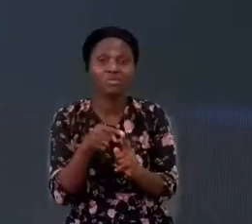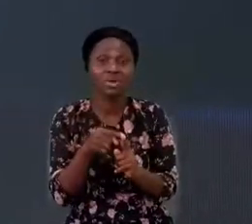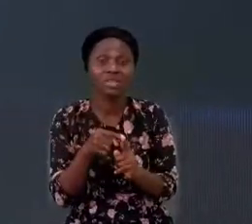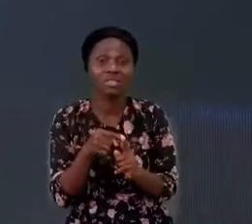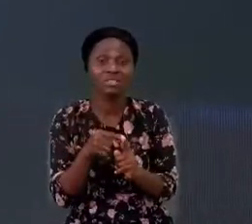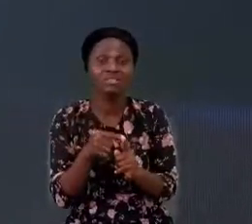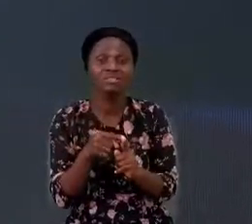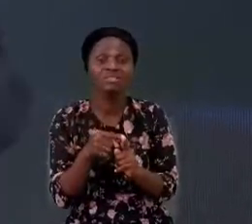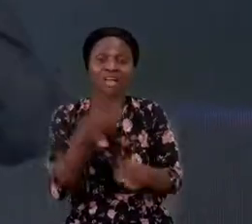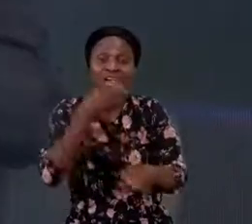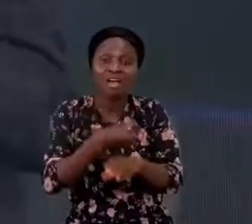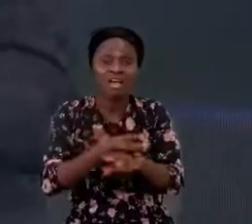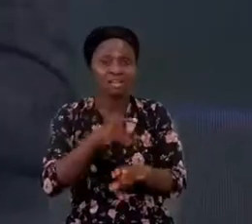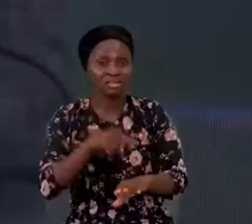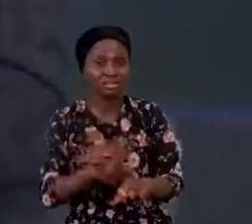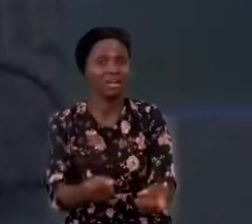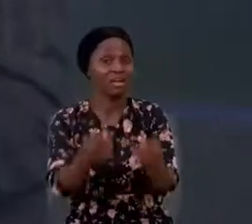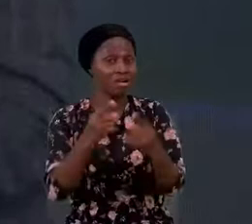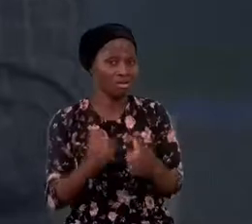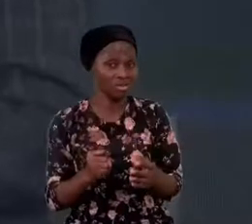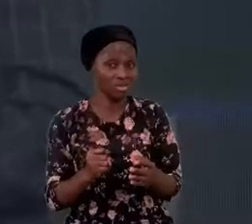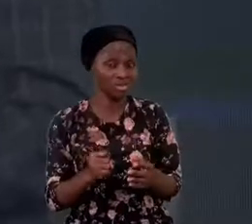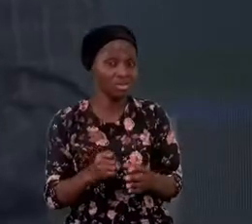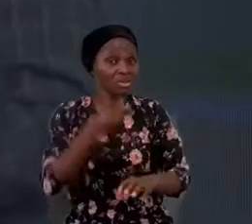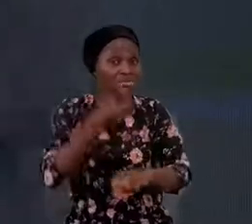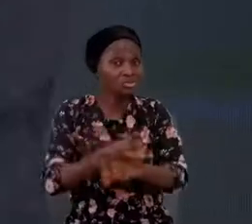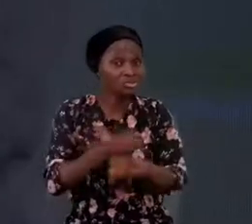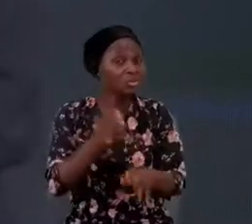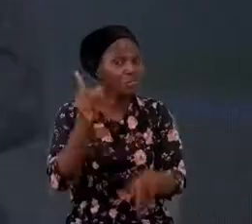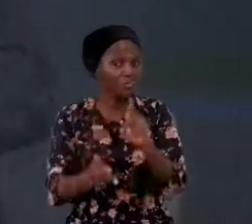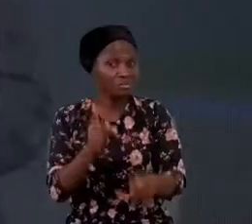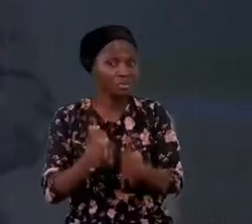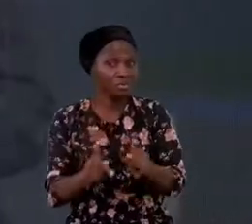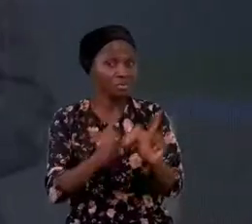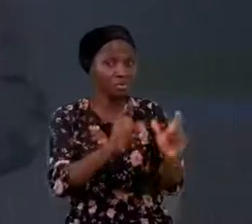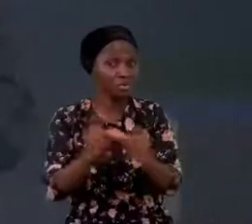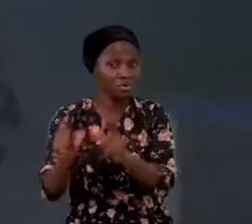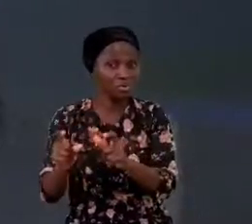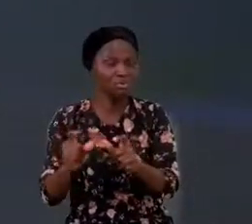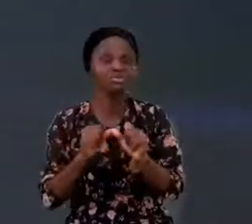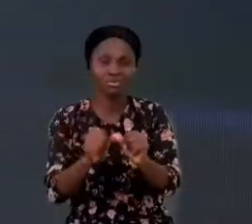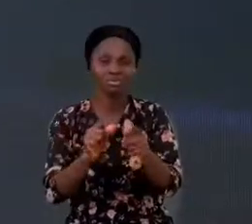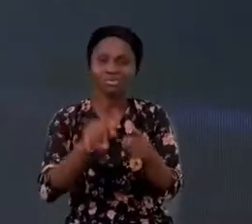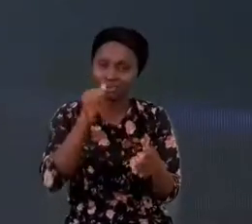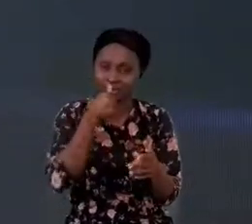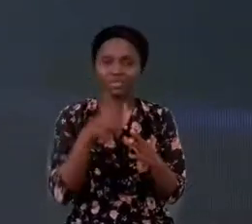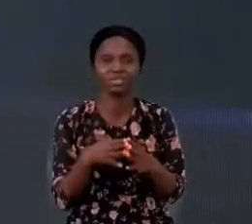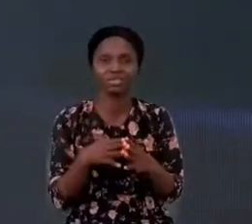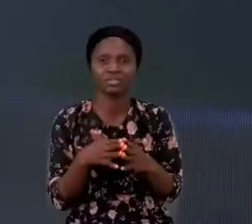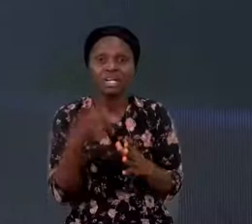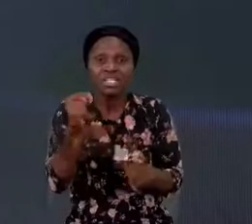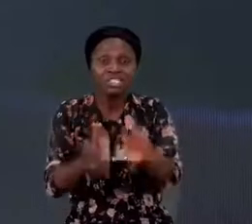personnes de caractère dur qui continuent à persévérer. Mais ceux qui disent, ah, c'est dur, et parce que c'est